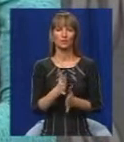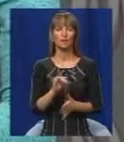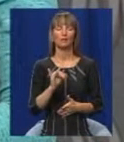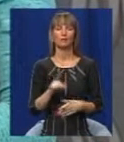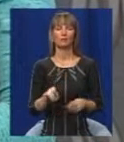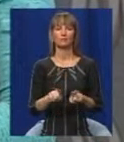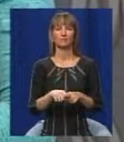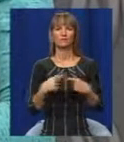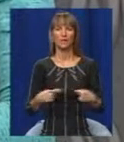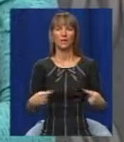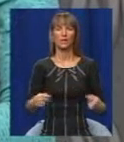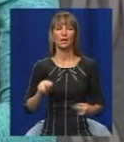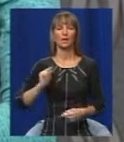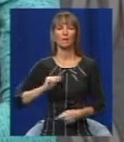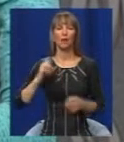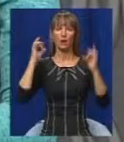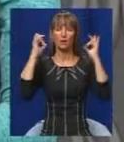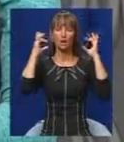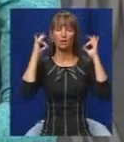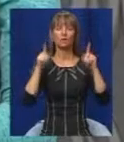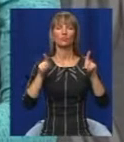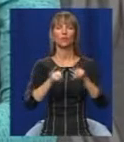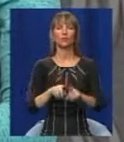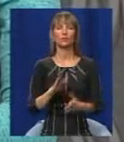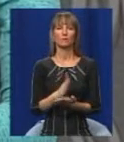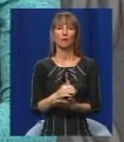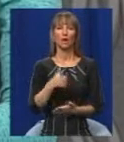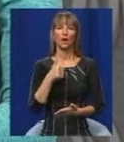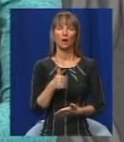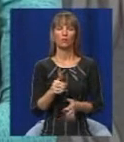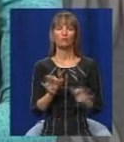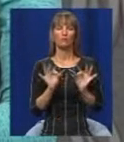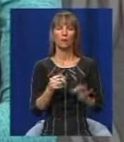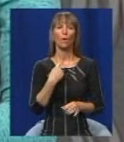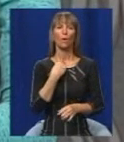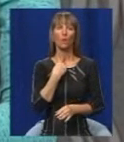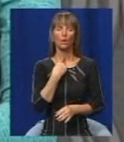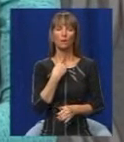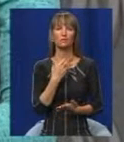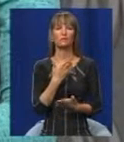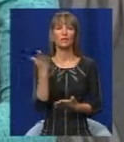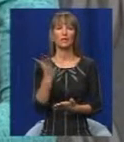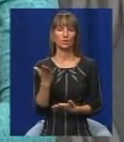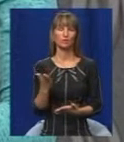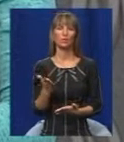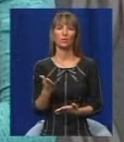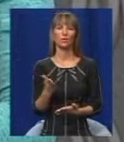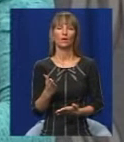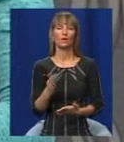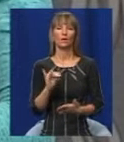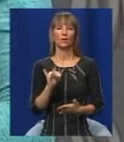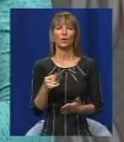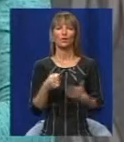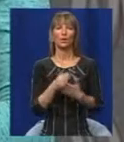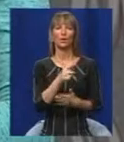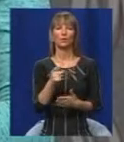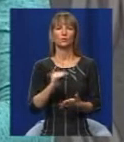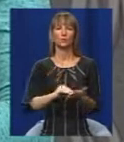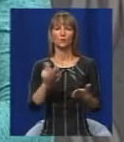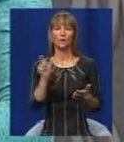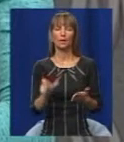Ну, тобто так. Або працівники радіо мають також гарно поставлений голос, дикцію, інтонацію тощо. Тобто до кожного журналіста, в